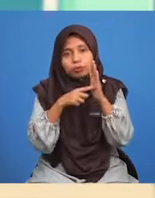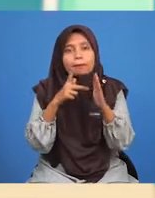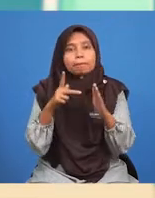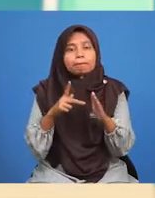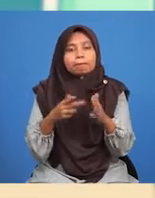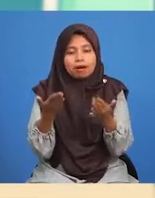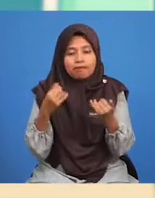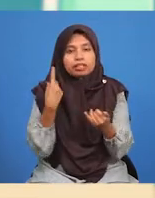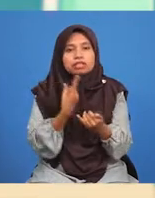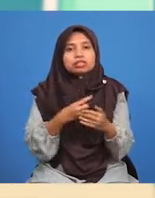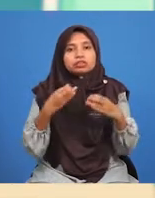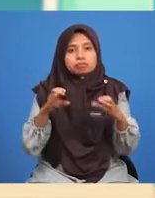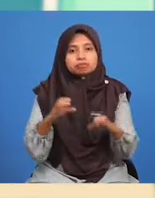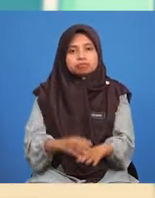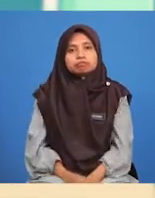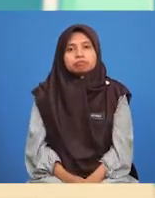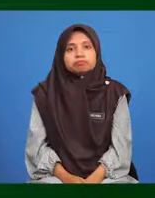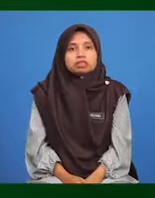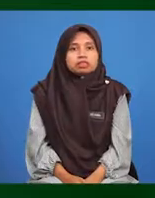jenisnya. Mari kita cuba.